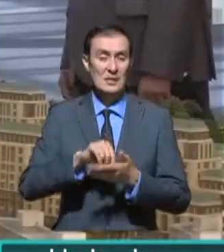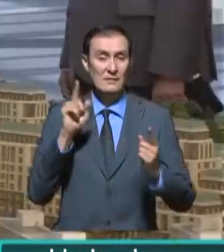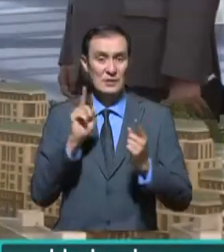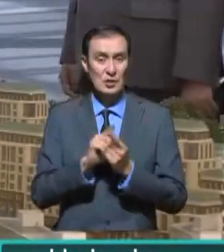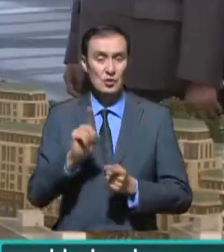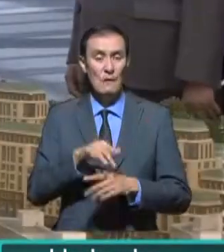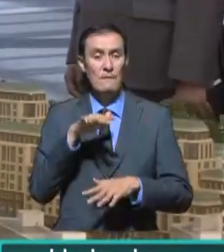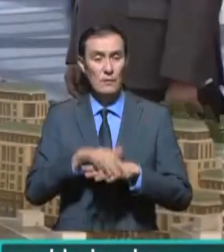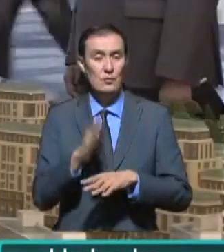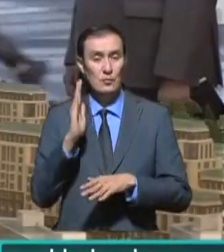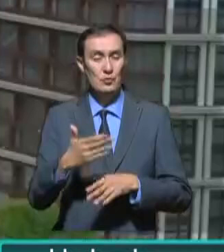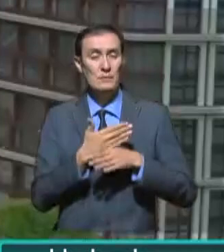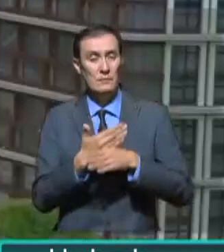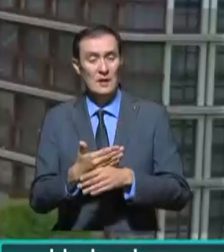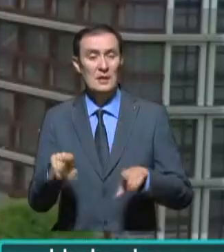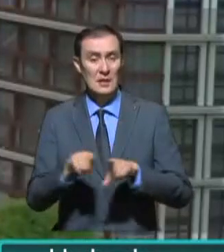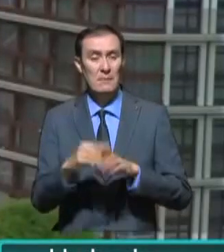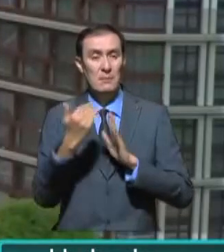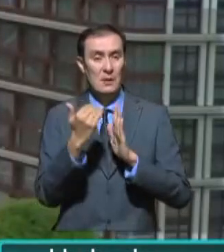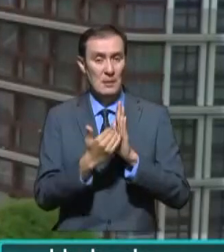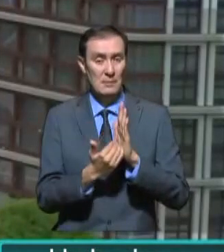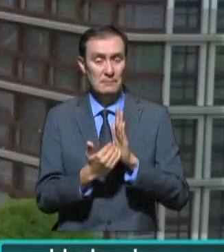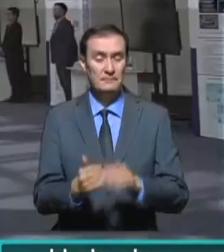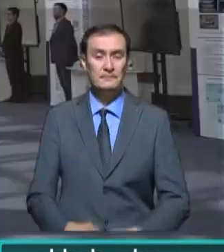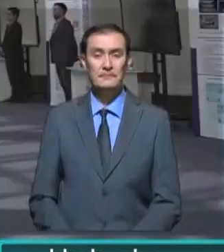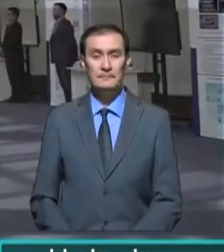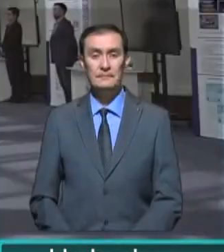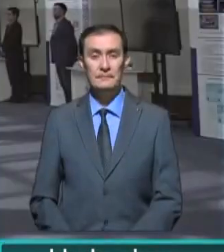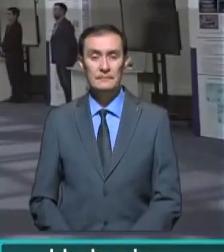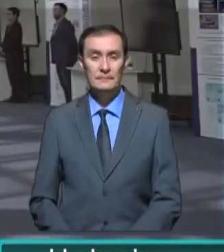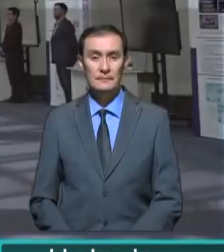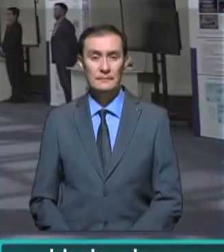встречи, что фонд готов подключиться к таким программам. Индира Уразалинова, итоги дня, Алматы.